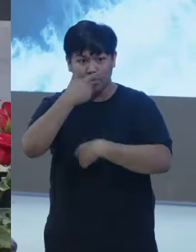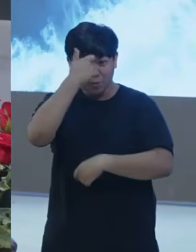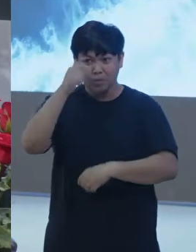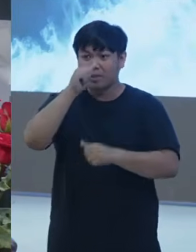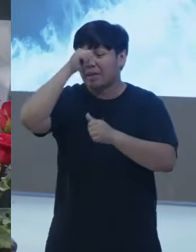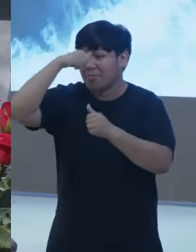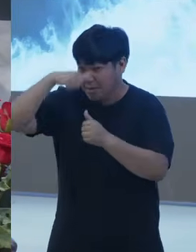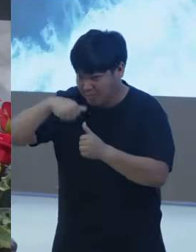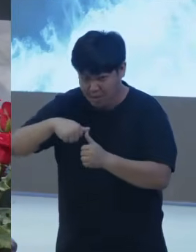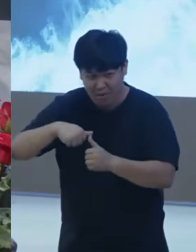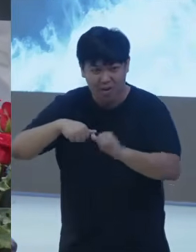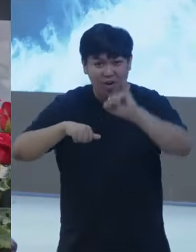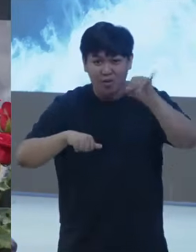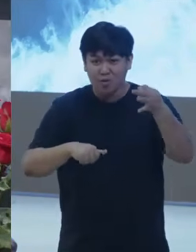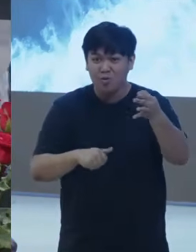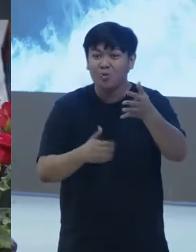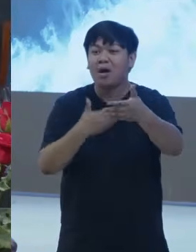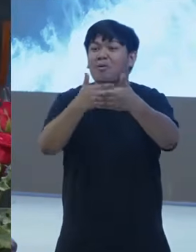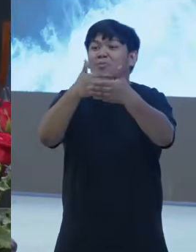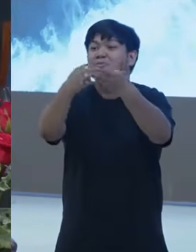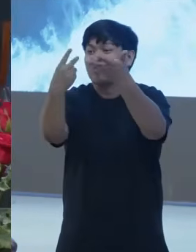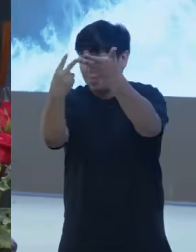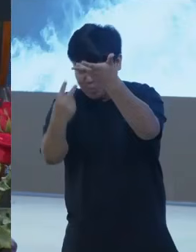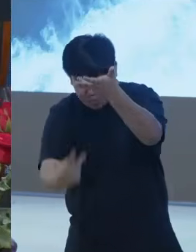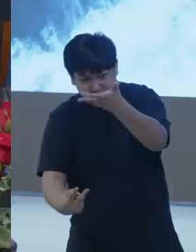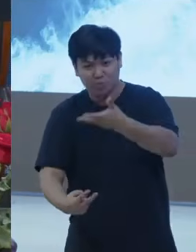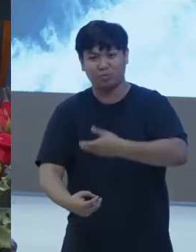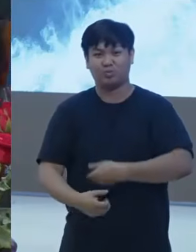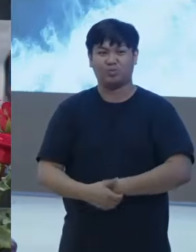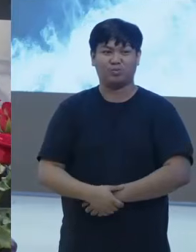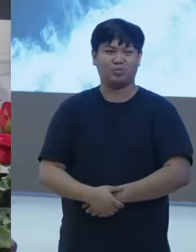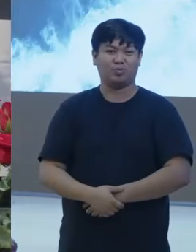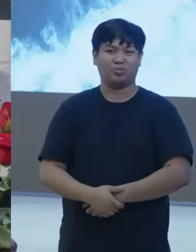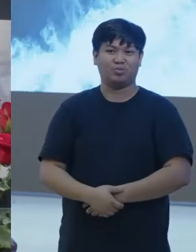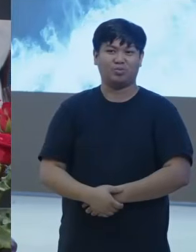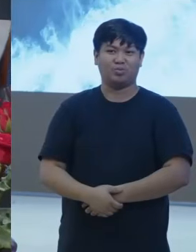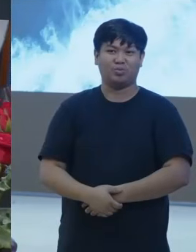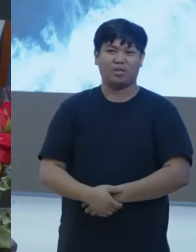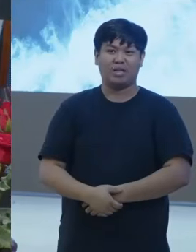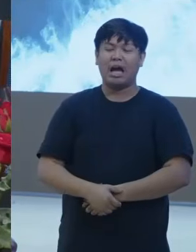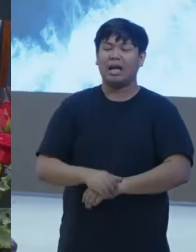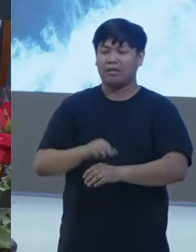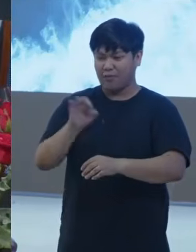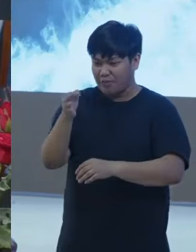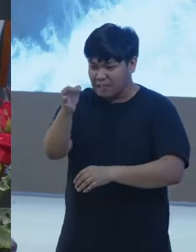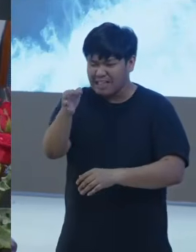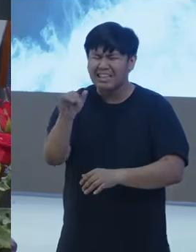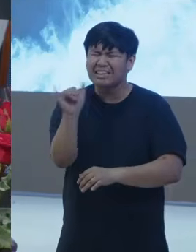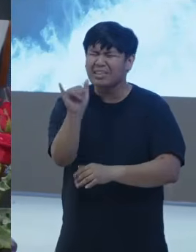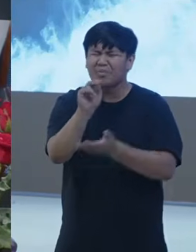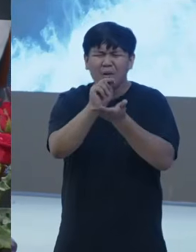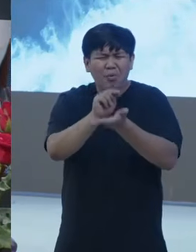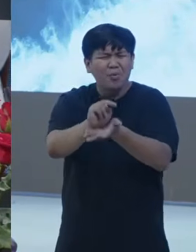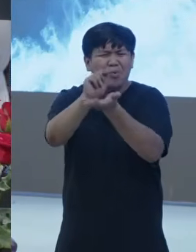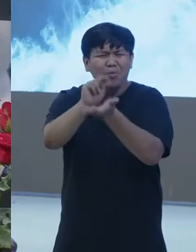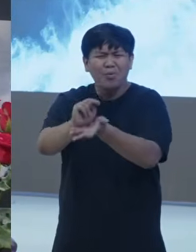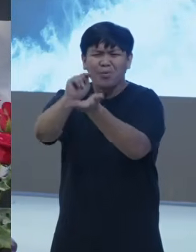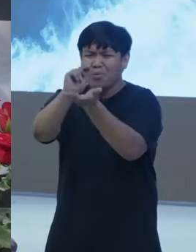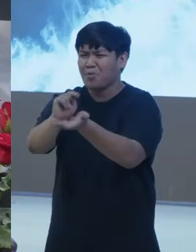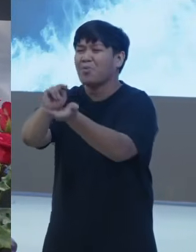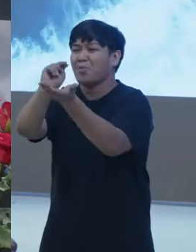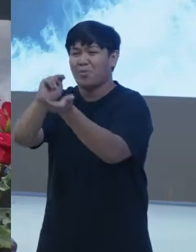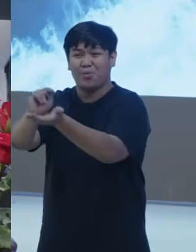Jonah. Yung isda po nagmistulang Noah's Ark kay